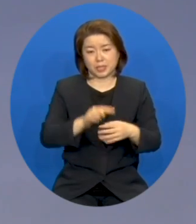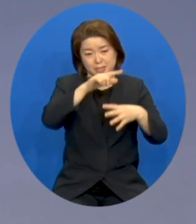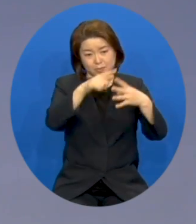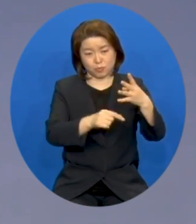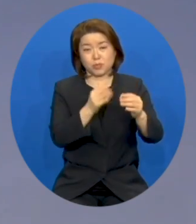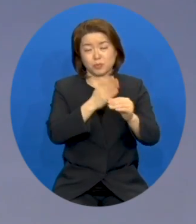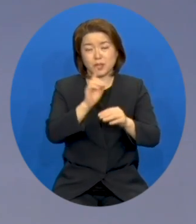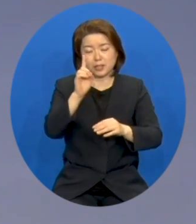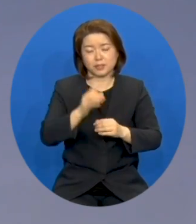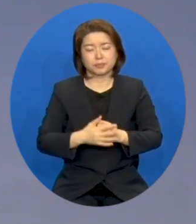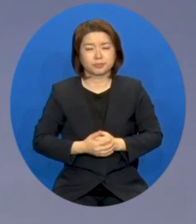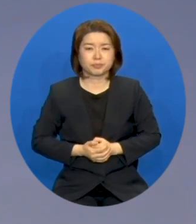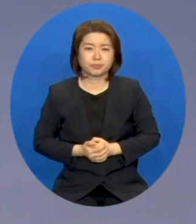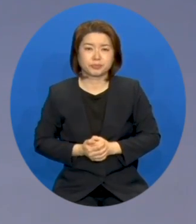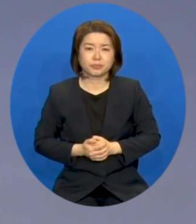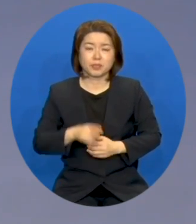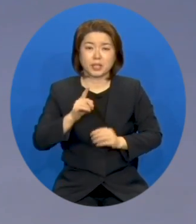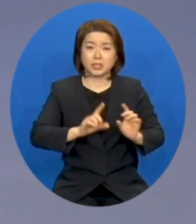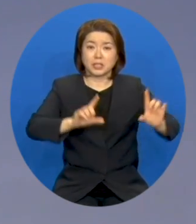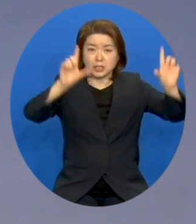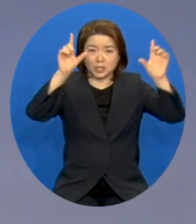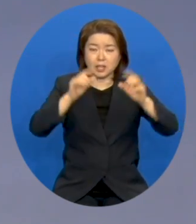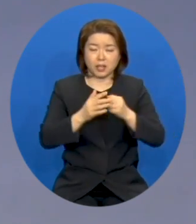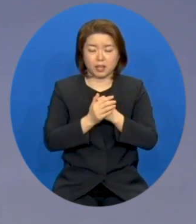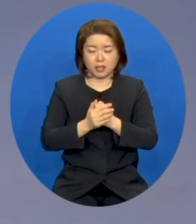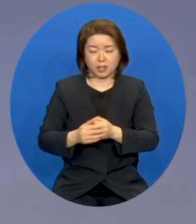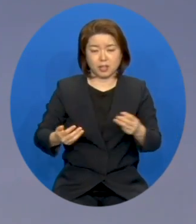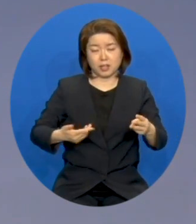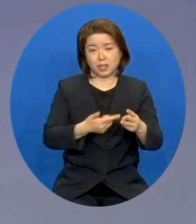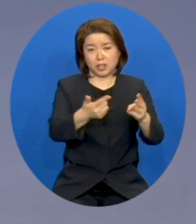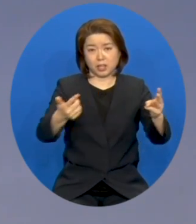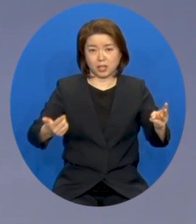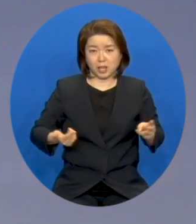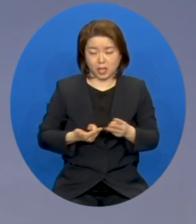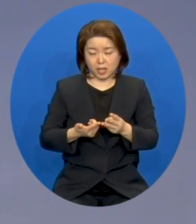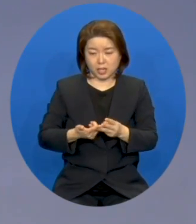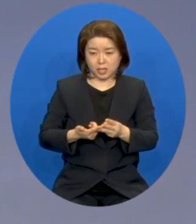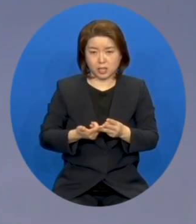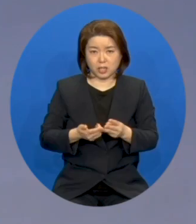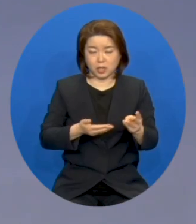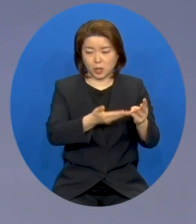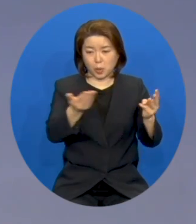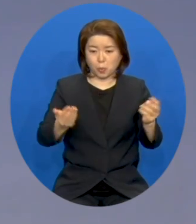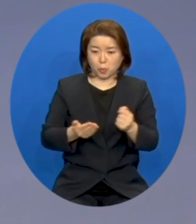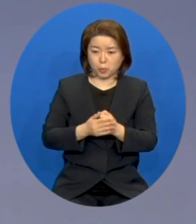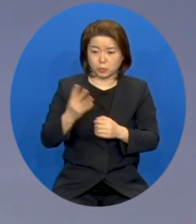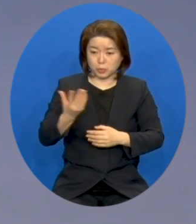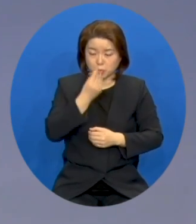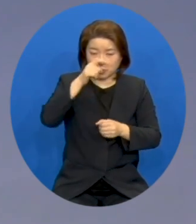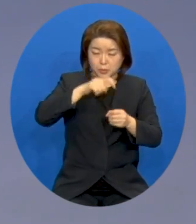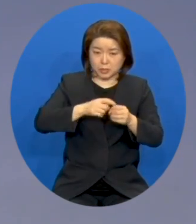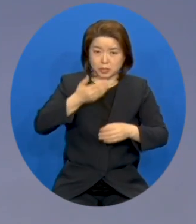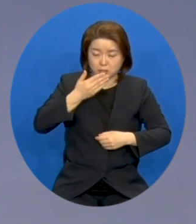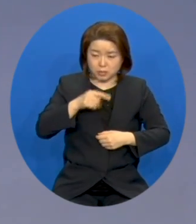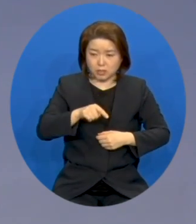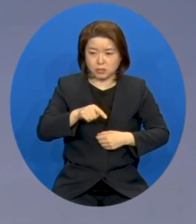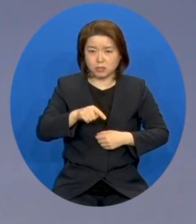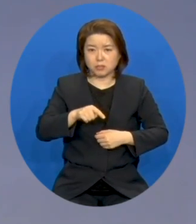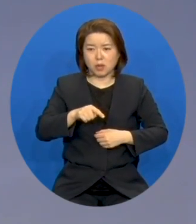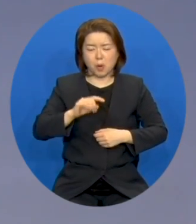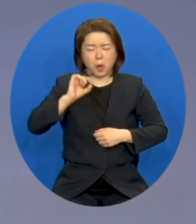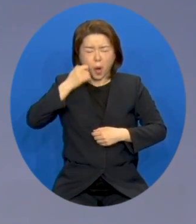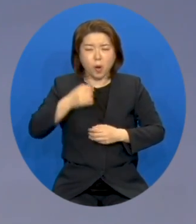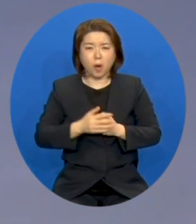그런데 그해 그 갈릴리 호수 성찬식은 너무너무 어려웠어요. 풍랑이 있는